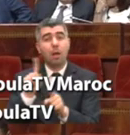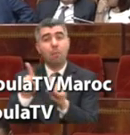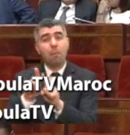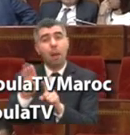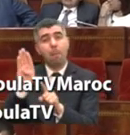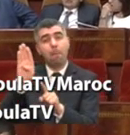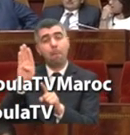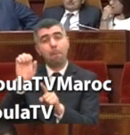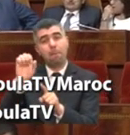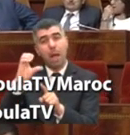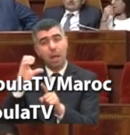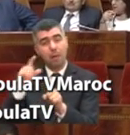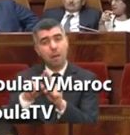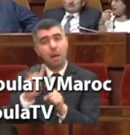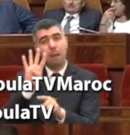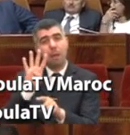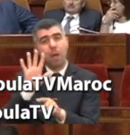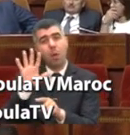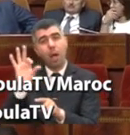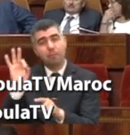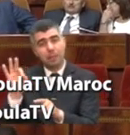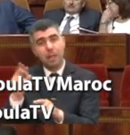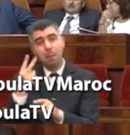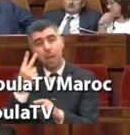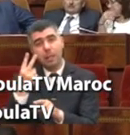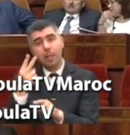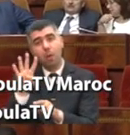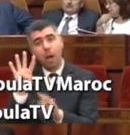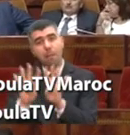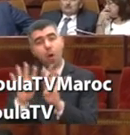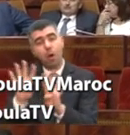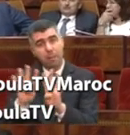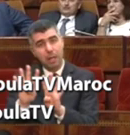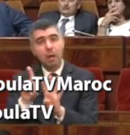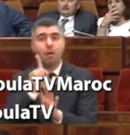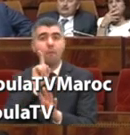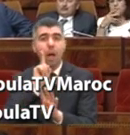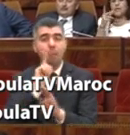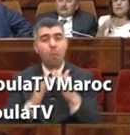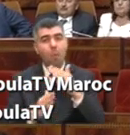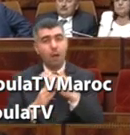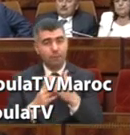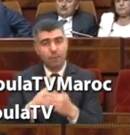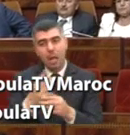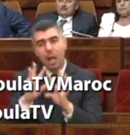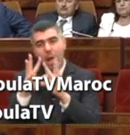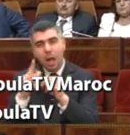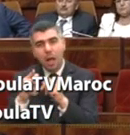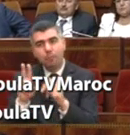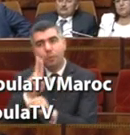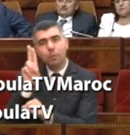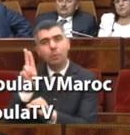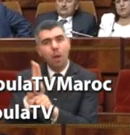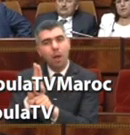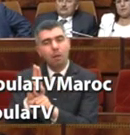التأهيلي 455 تلميذ من بينهم 244 أنثى. هذه الأرقام سيد الوزير تدعونا إلى التساؤل كثيرا حول